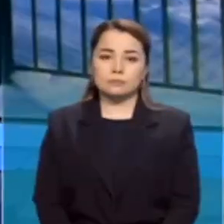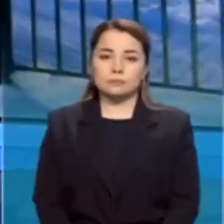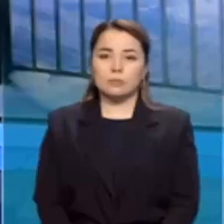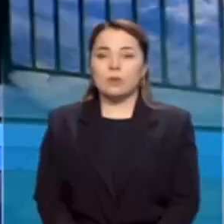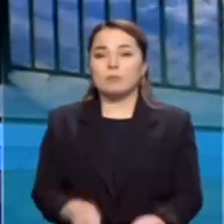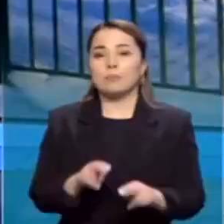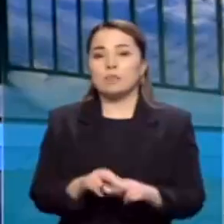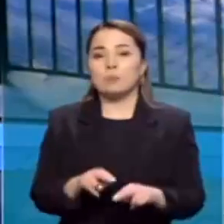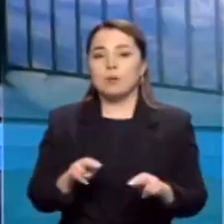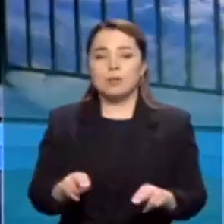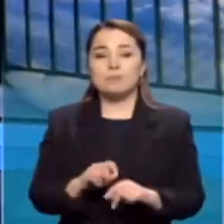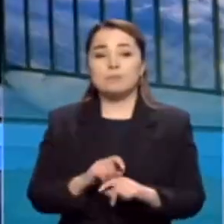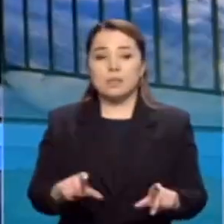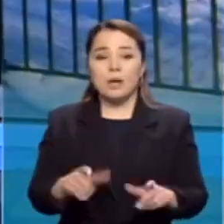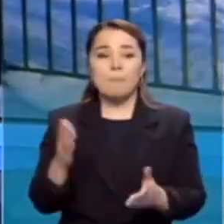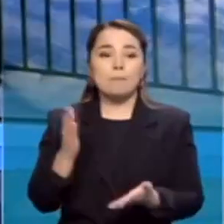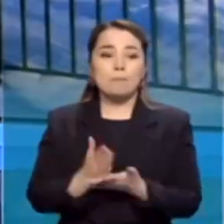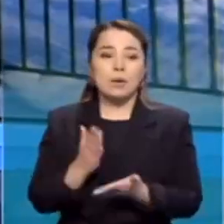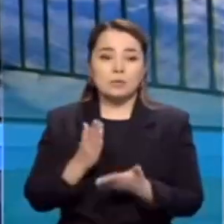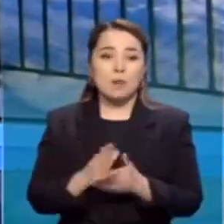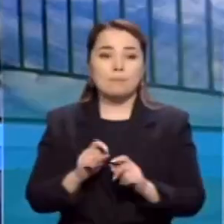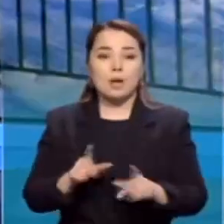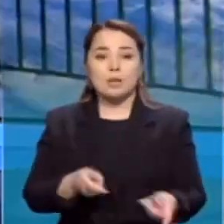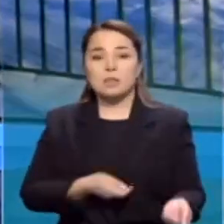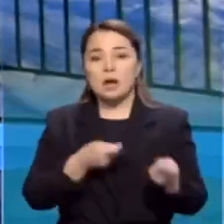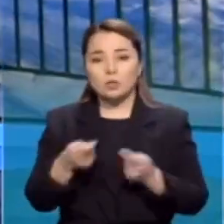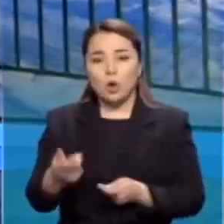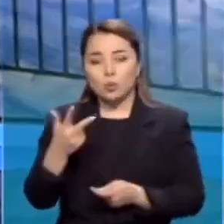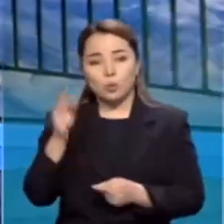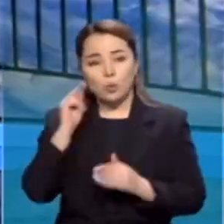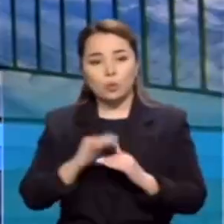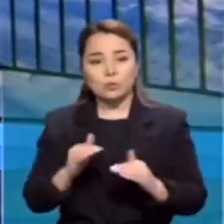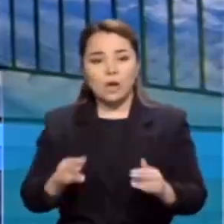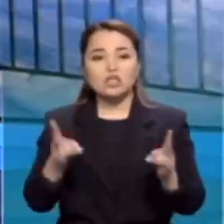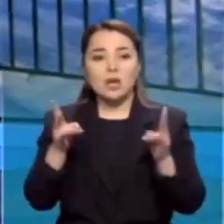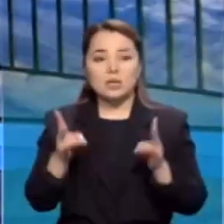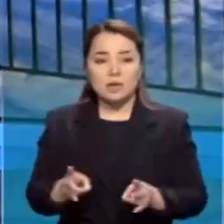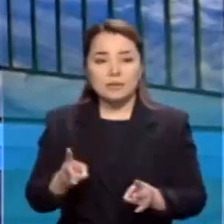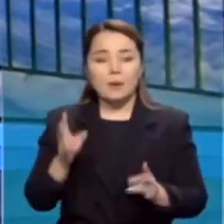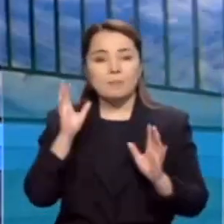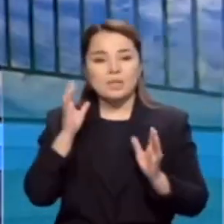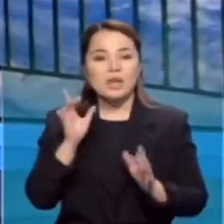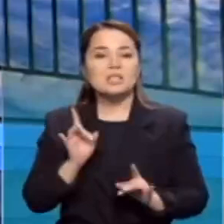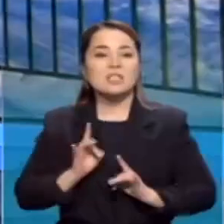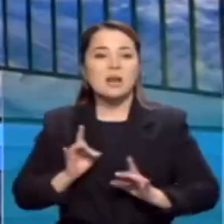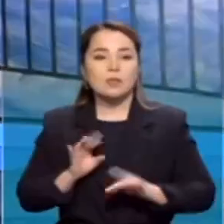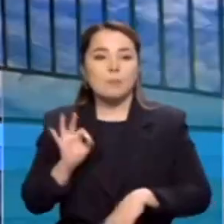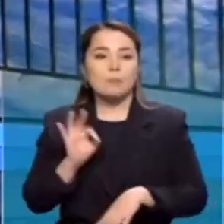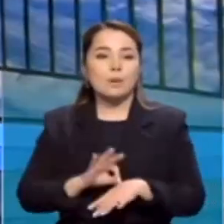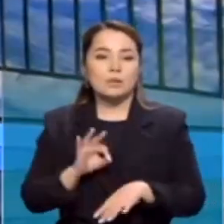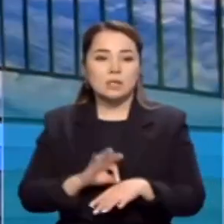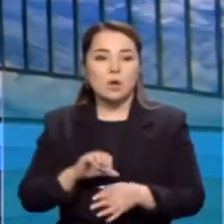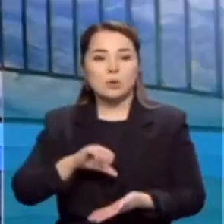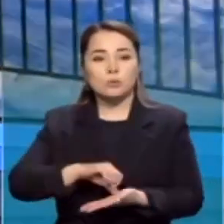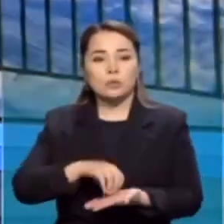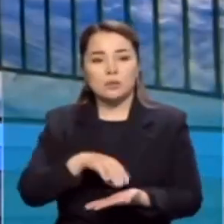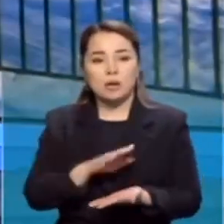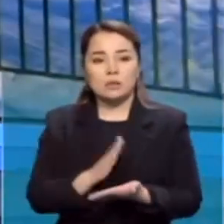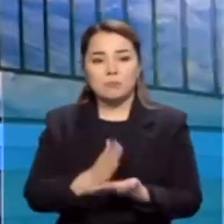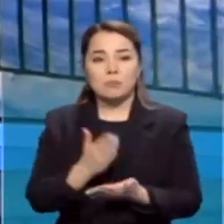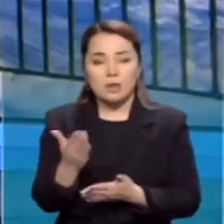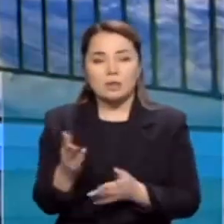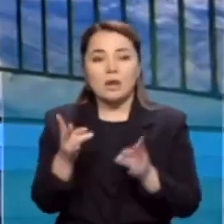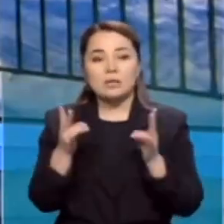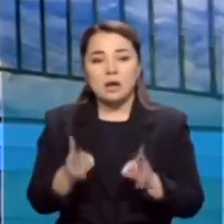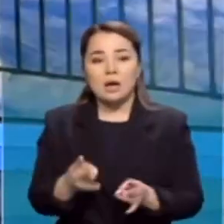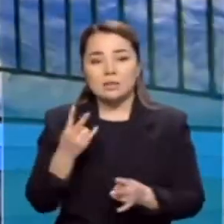Жалғастырамыз. Петропавлда мектепке балта ала барып, үш оқушыны шаралаған жасөспірім психоневрологиялық диспансерді есепте тұр. Жарақат